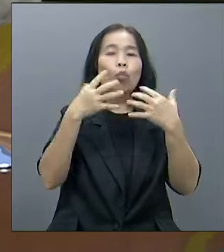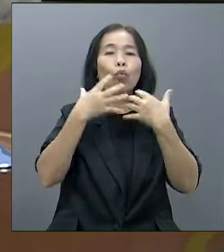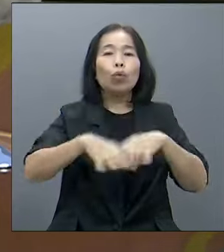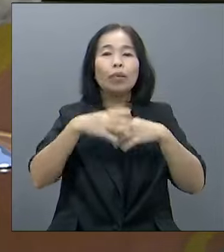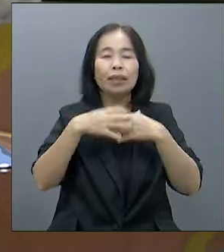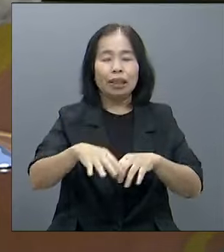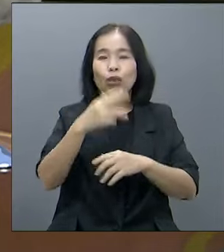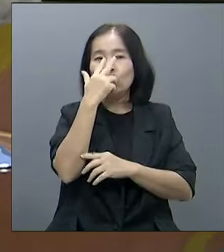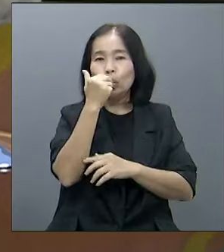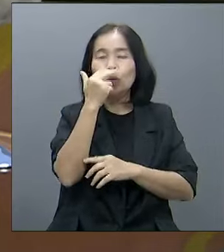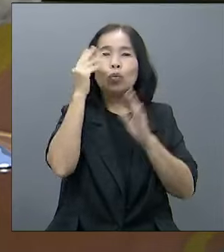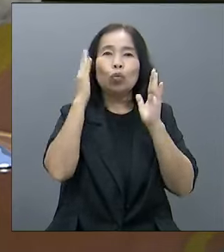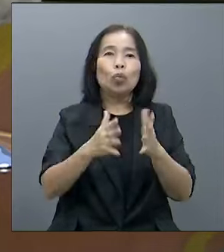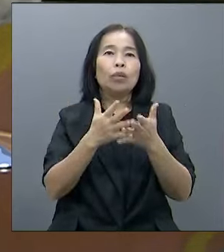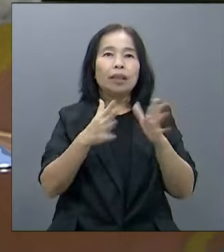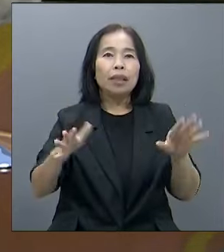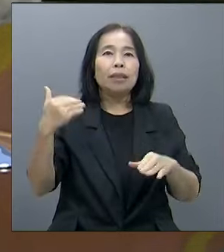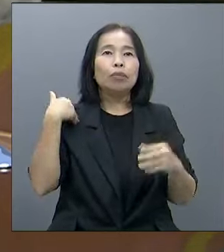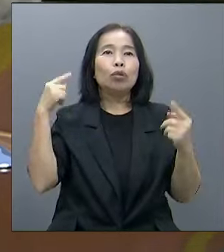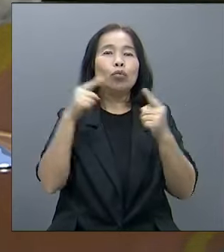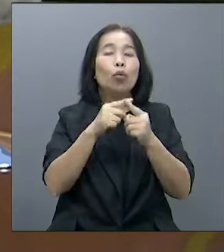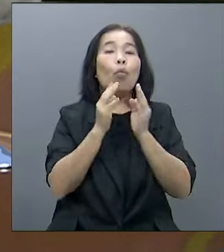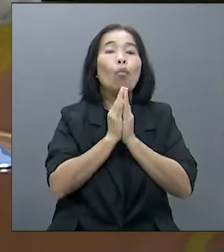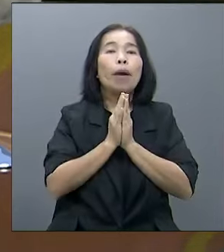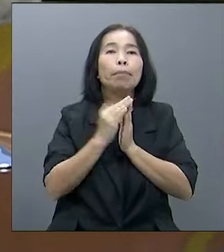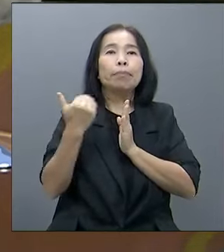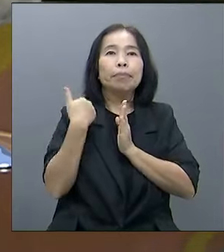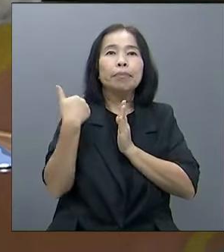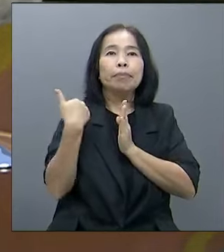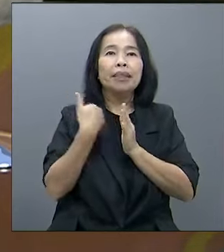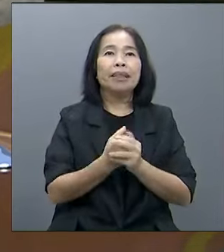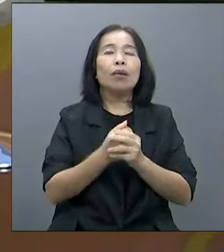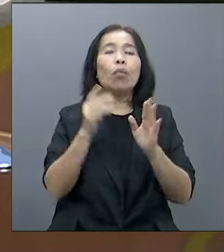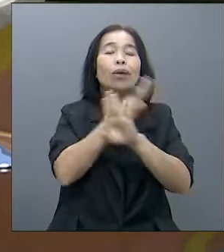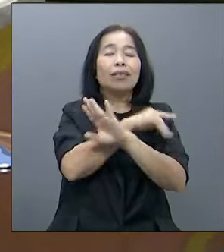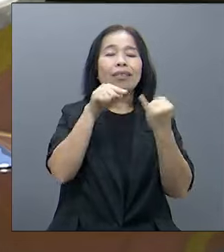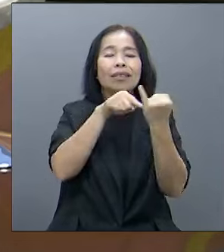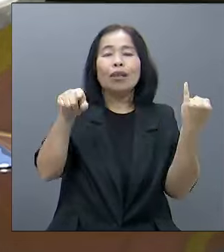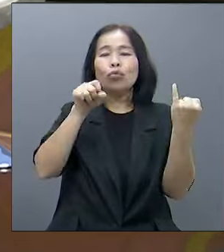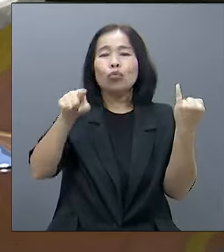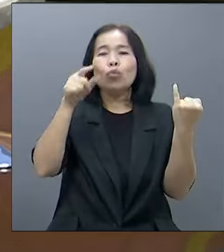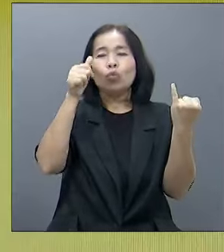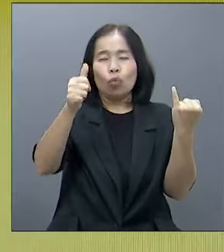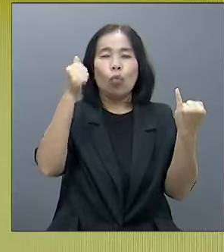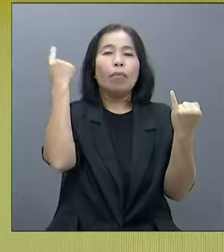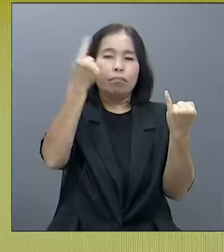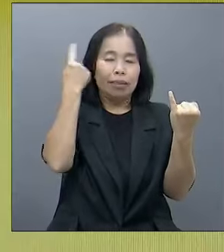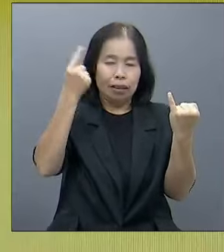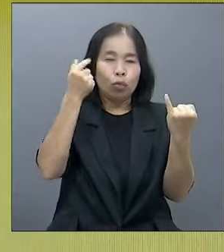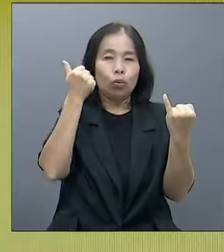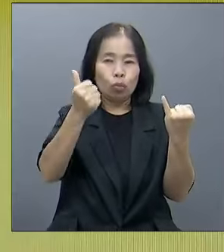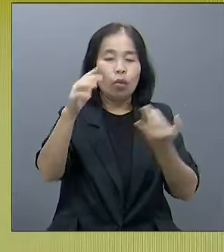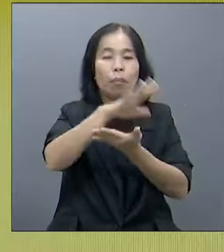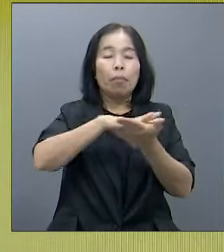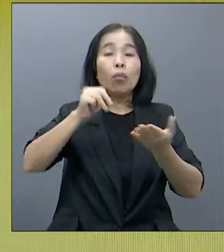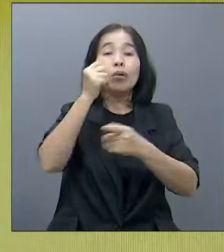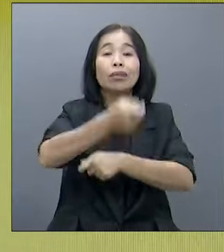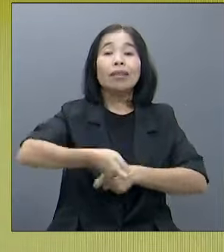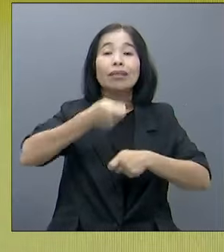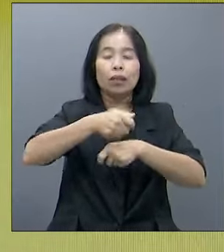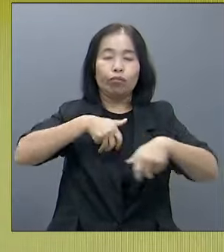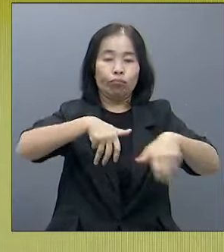ย วันจ่ายวันไหว้พอดีถ้าใครที่สนใจก็ไปวันธรรมดากันได้นะคะไปหลายวันแต่ว่าที่สำคัญคุณผู้ชมนอกจากเรื่องของเส้นทาง